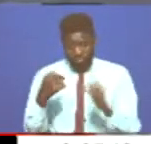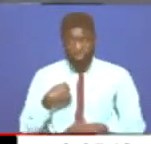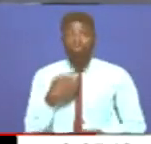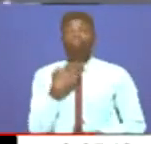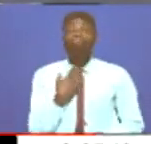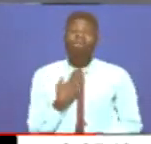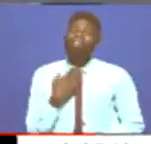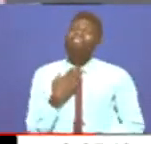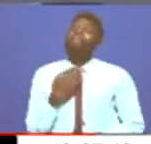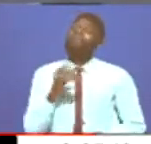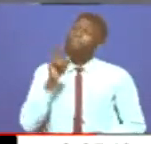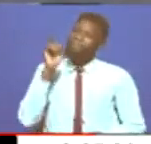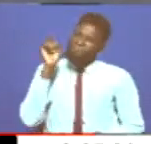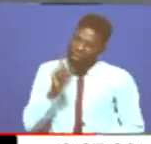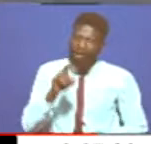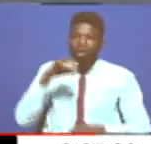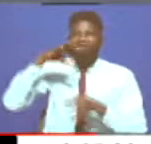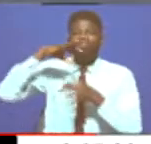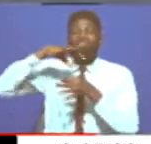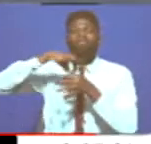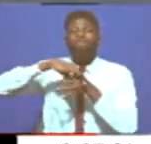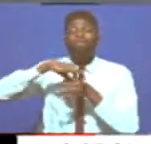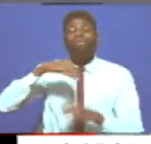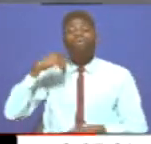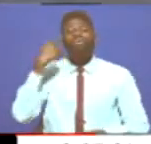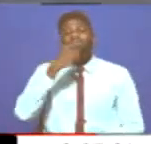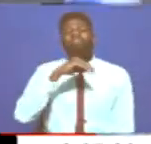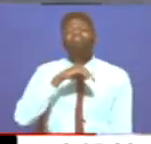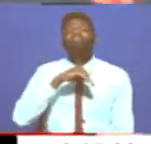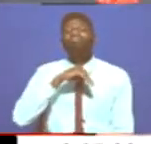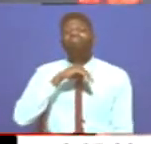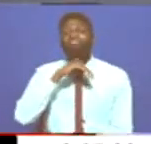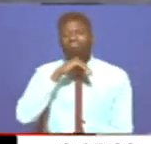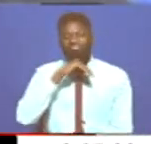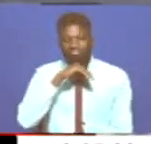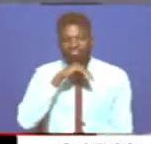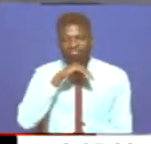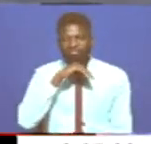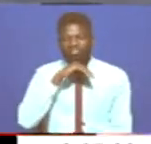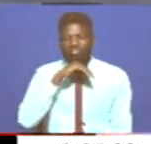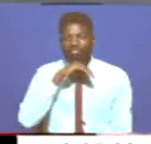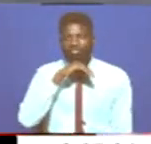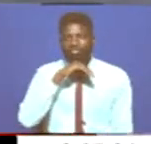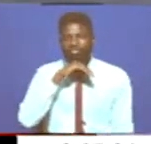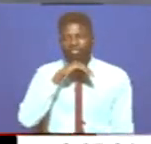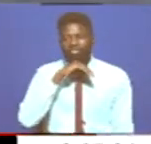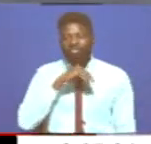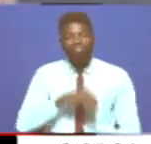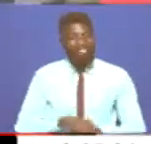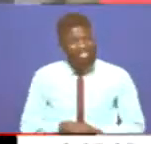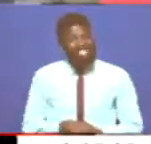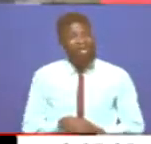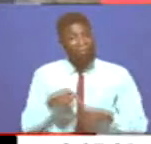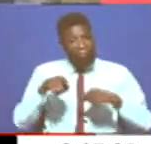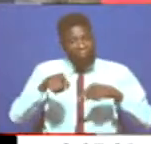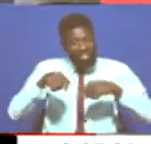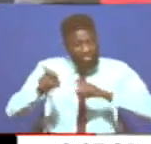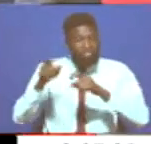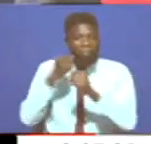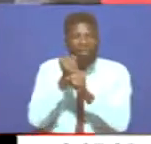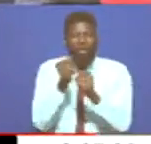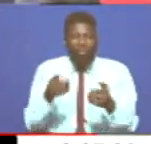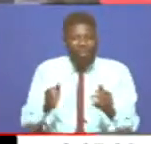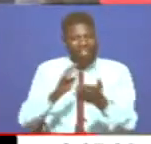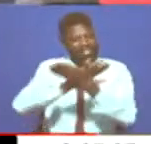lazima tupigie kura Raila Amolo Odinga. A sufficient year, sio?